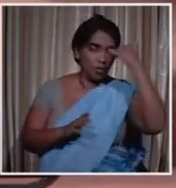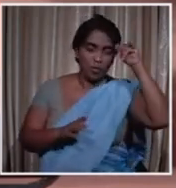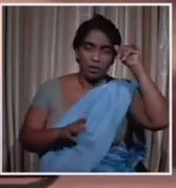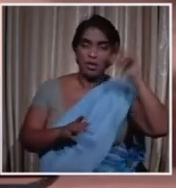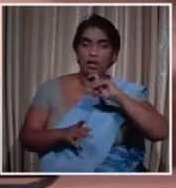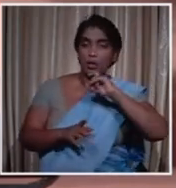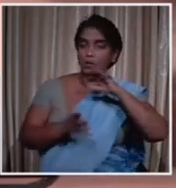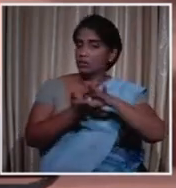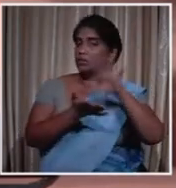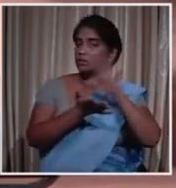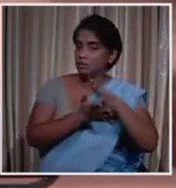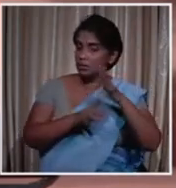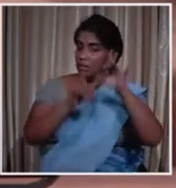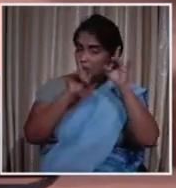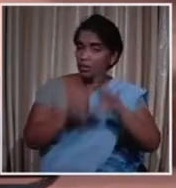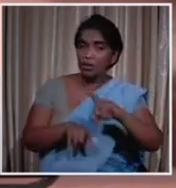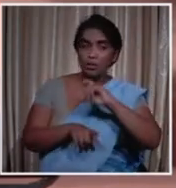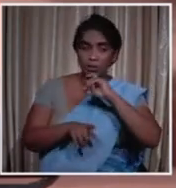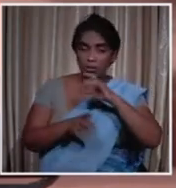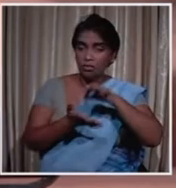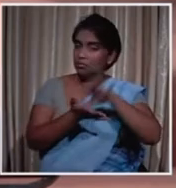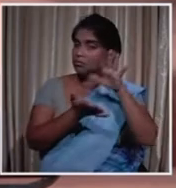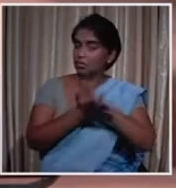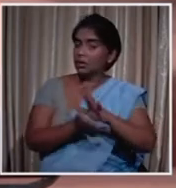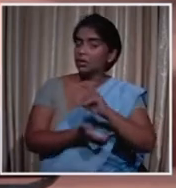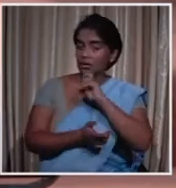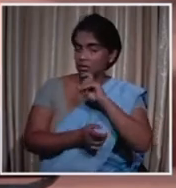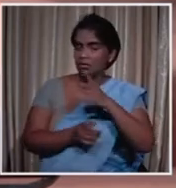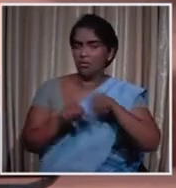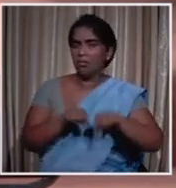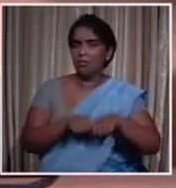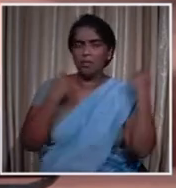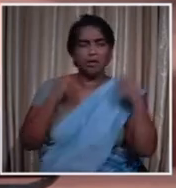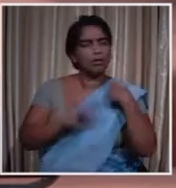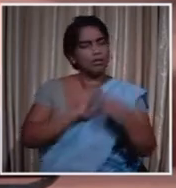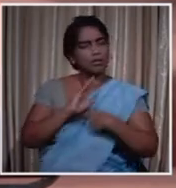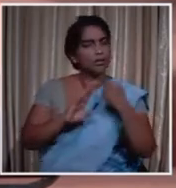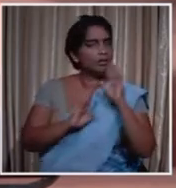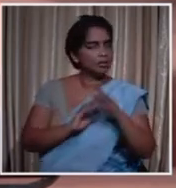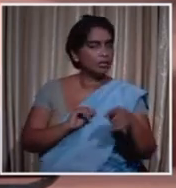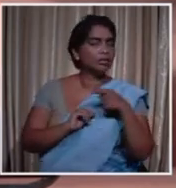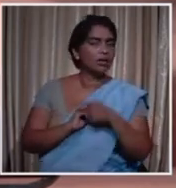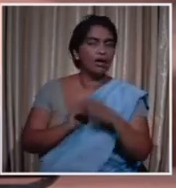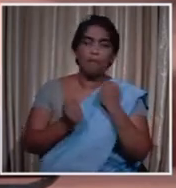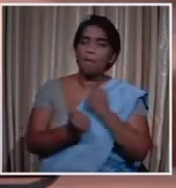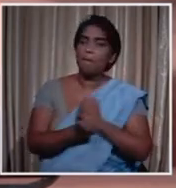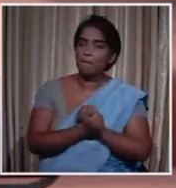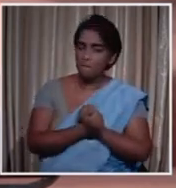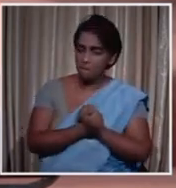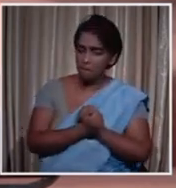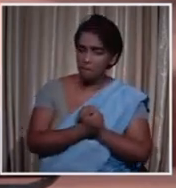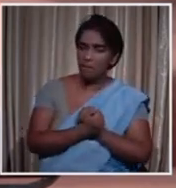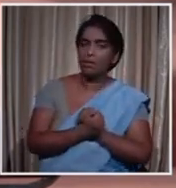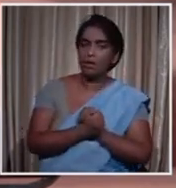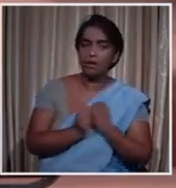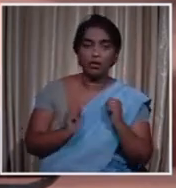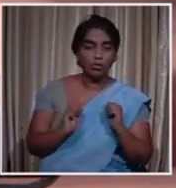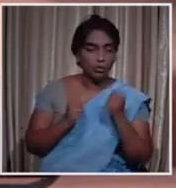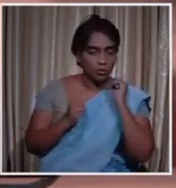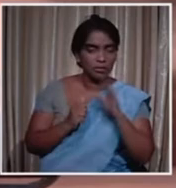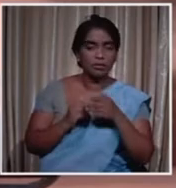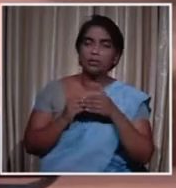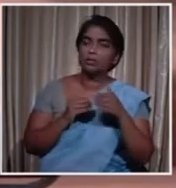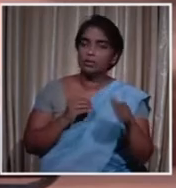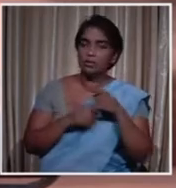அவ்வாறு ஒரு நீதிமன்ற உத்தரவை மீறி இந்த நாட்டிலே பௌத்த பிக்குகள் போலீசாரும் வைத்துக் கொண்டு ஒரு புத்த பகவானுடைய